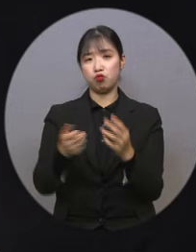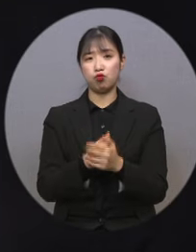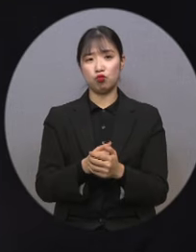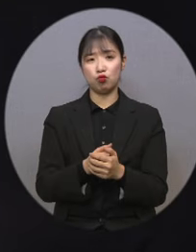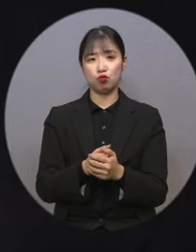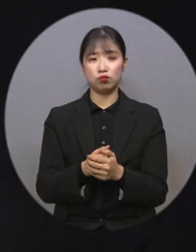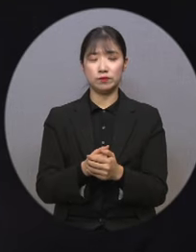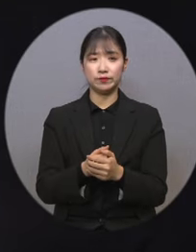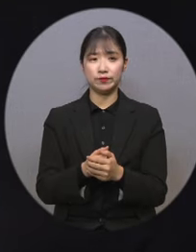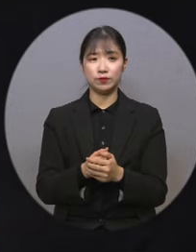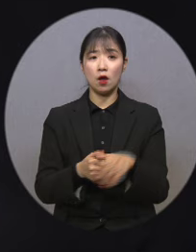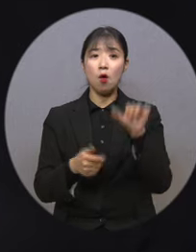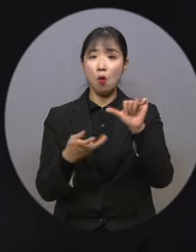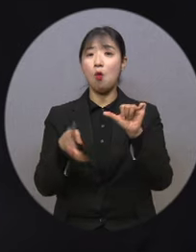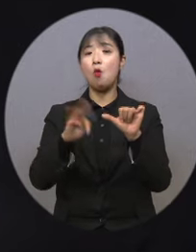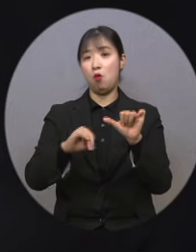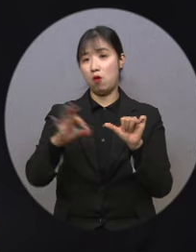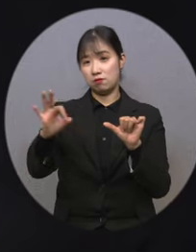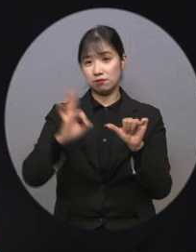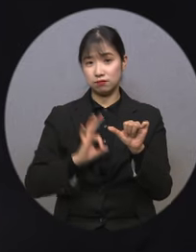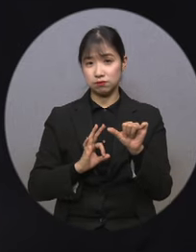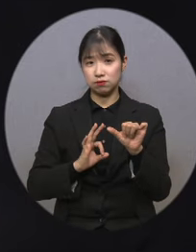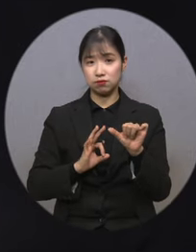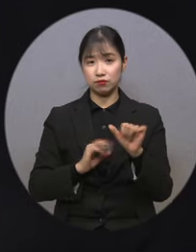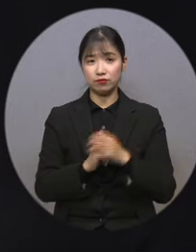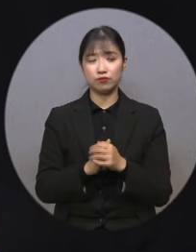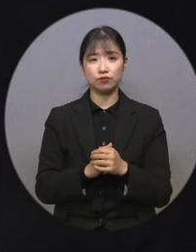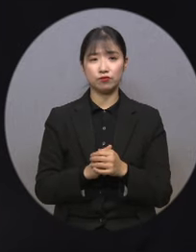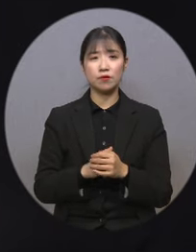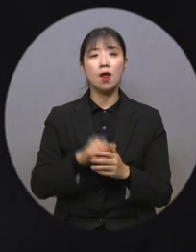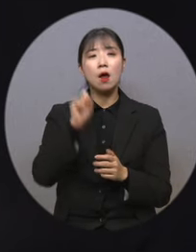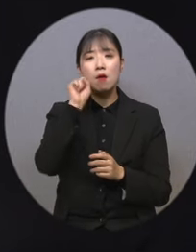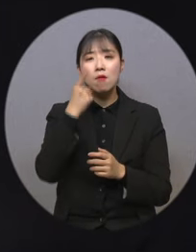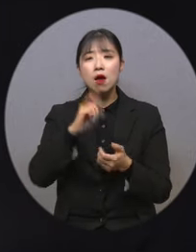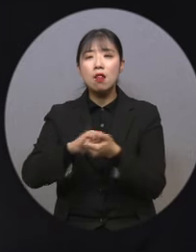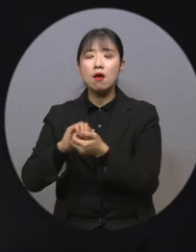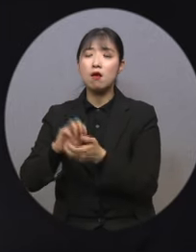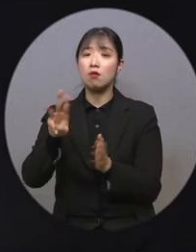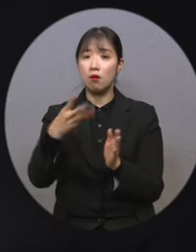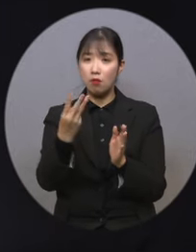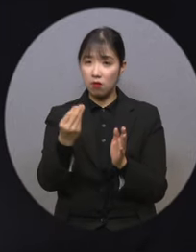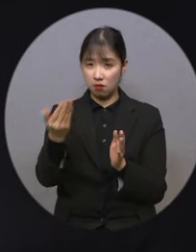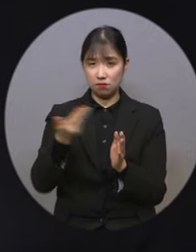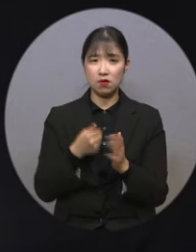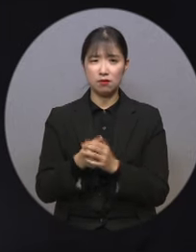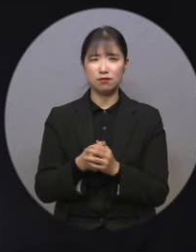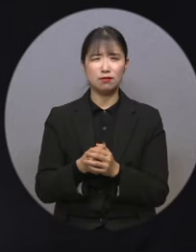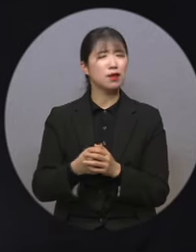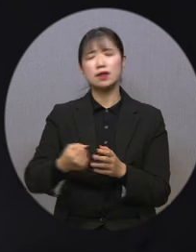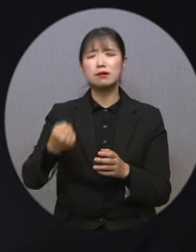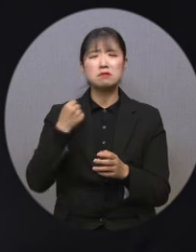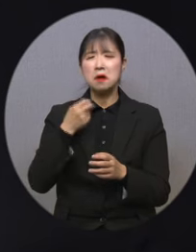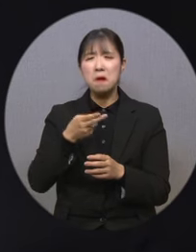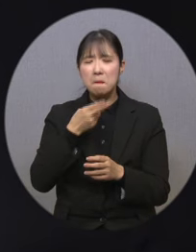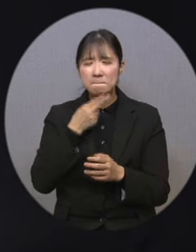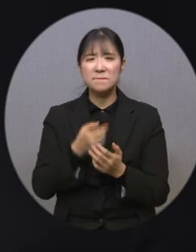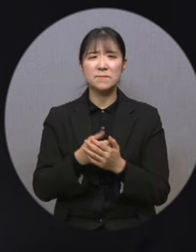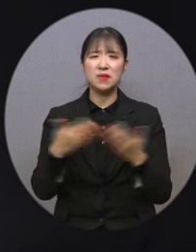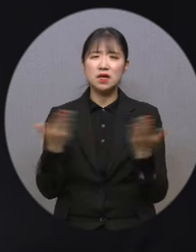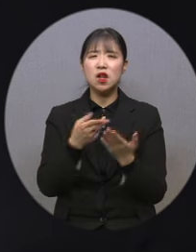얼마야? 5억이 도르잖아요. 그러다 매달 또 300이 도르잖아요. 아무리 능력 없는 사람, 직장이 없는